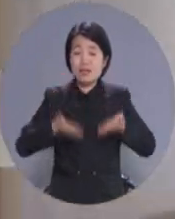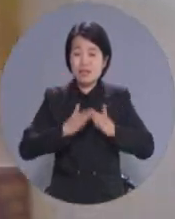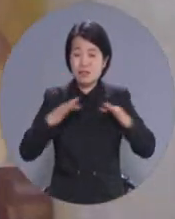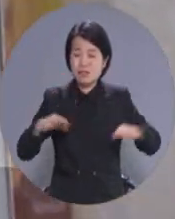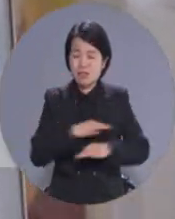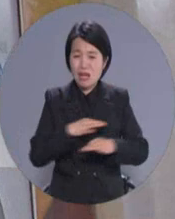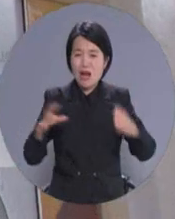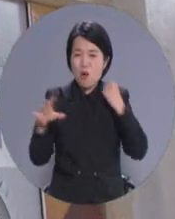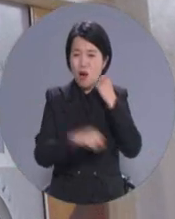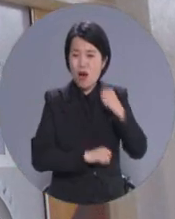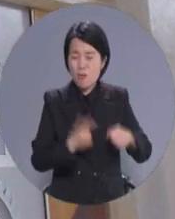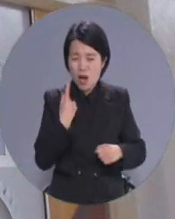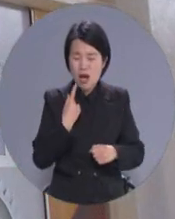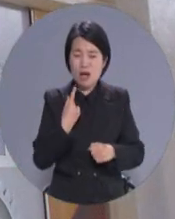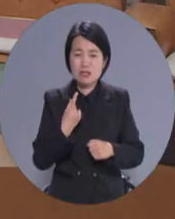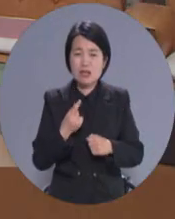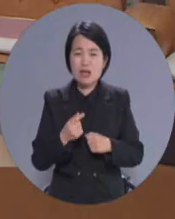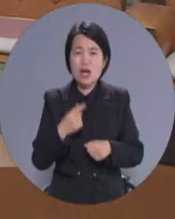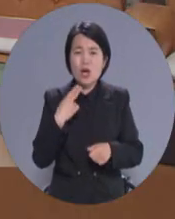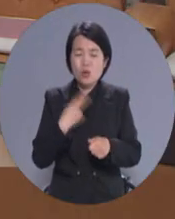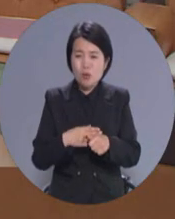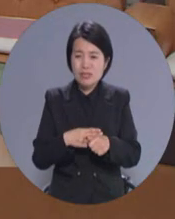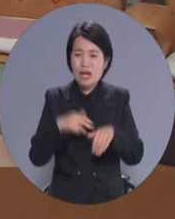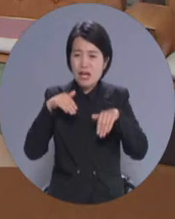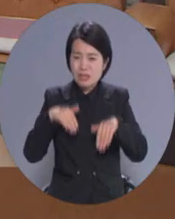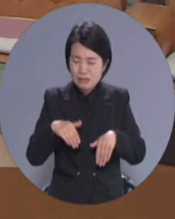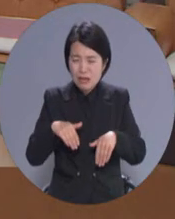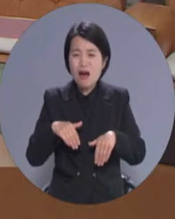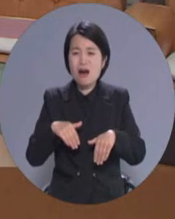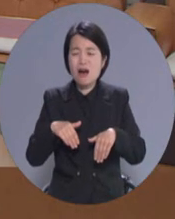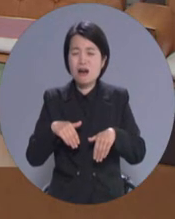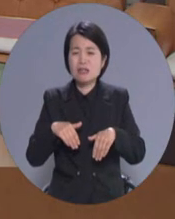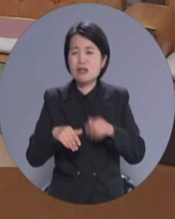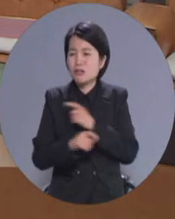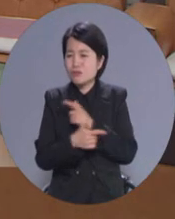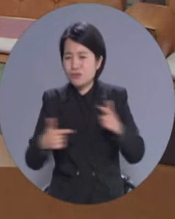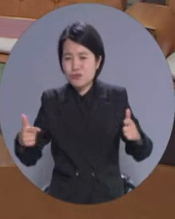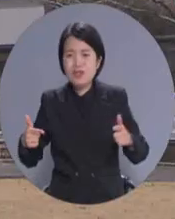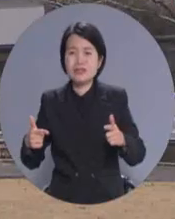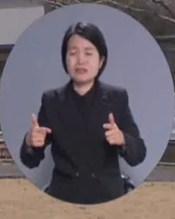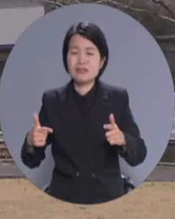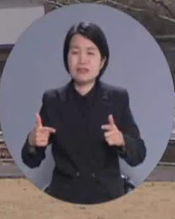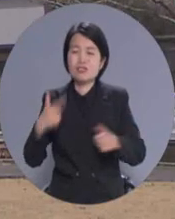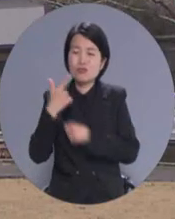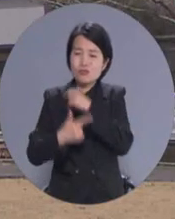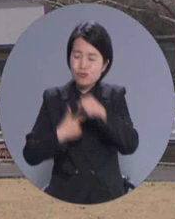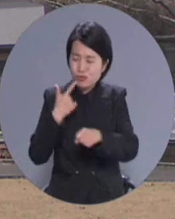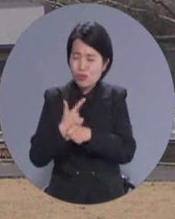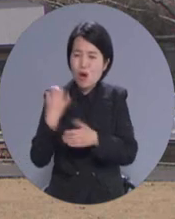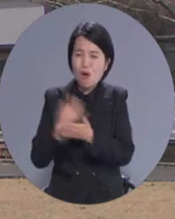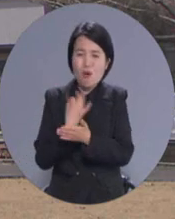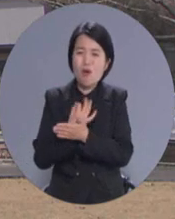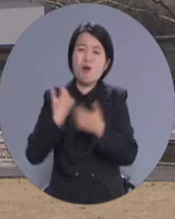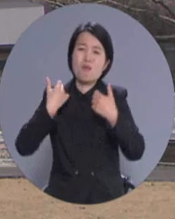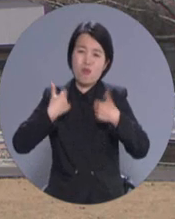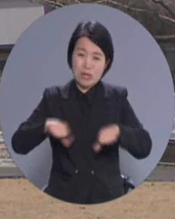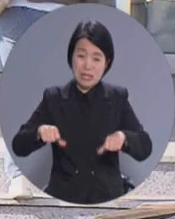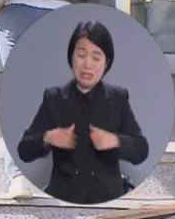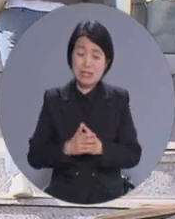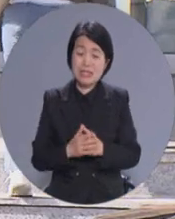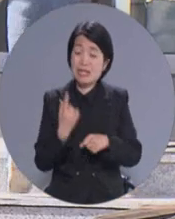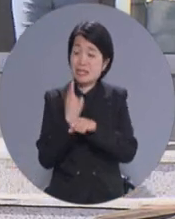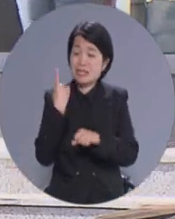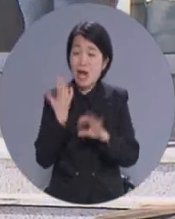이후 6년째 임금을 포기하고 학교 정상화에 온 힘을 쏟은 교직원들. 지난해 12월에는 100억 원을